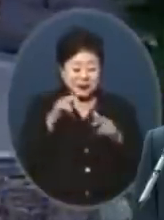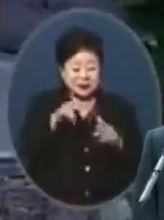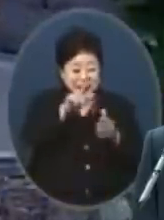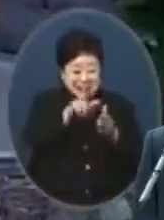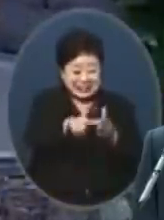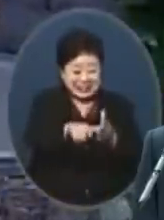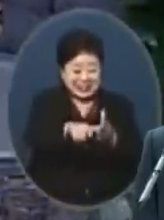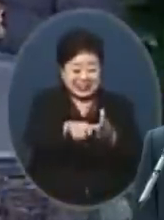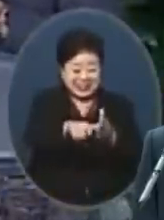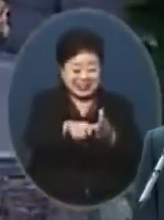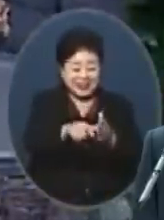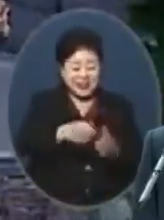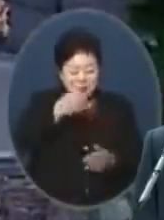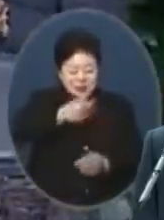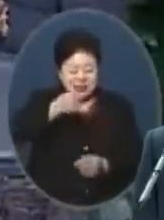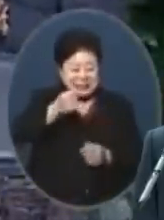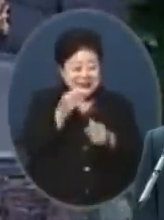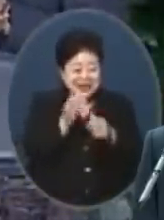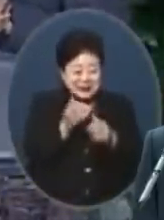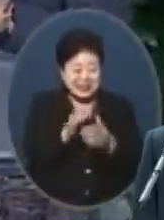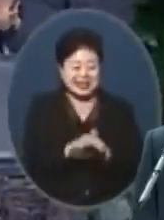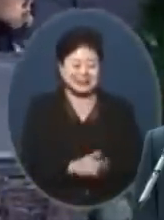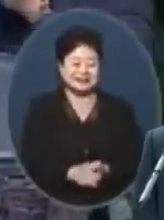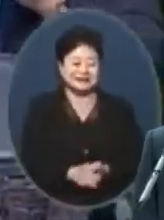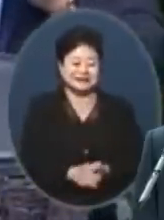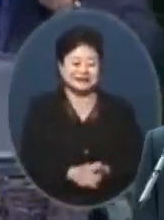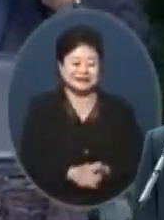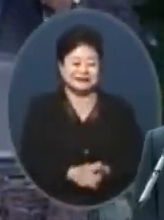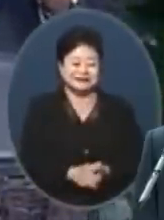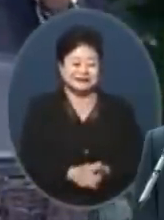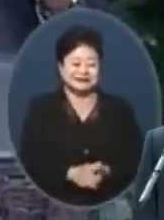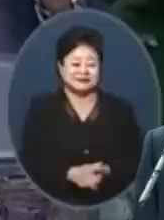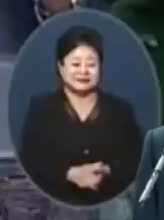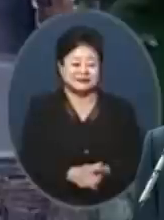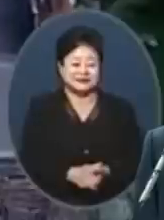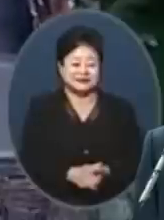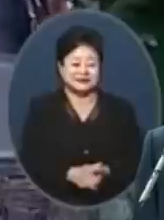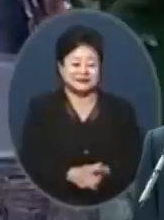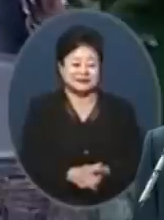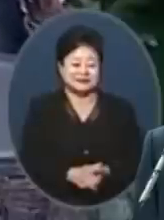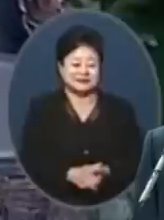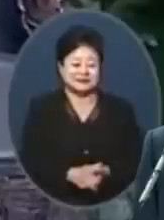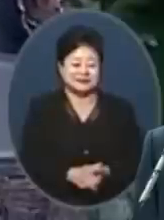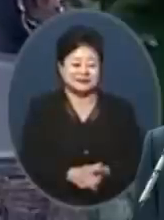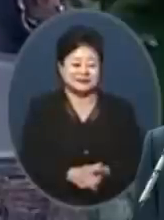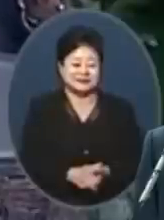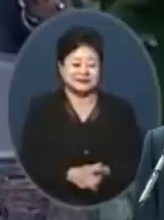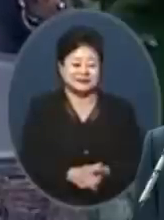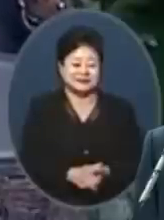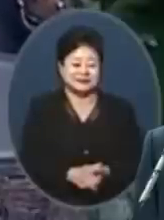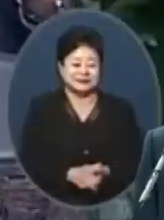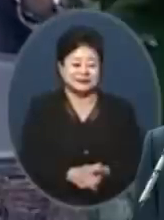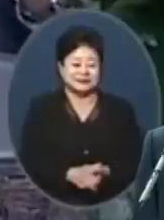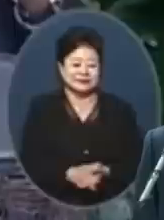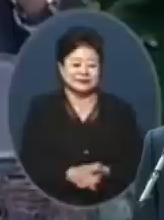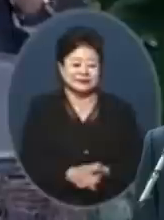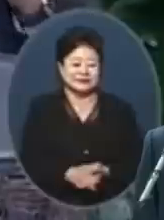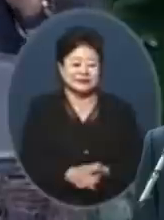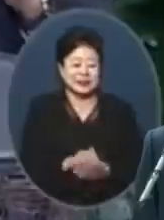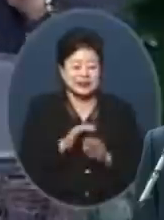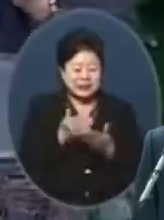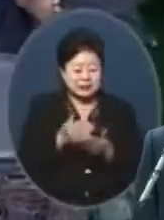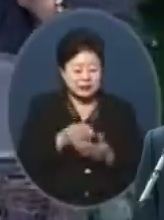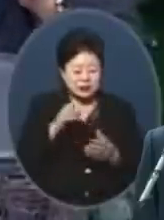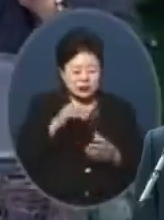시간에 꿈을 가지십시오. So brothers and sisters, have a dream. 성경에 꿈이 없는